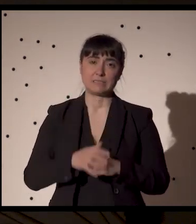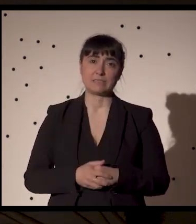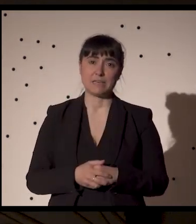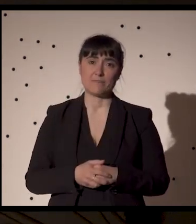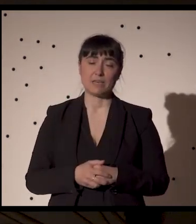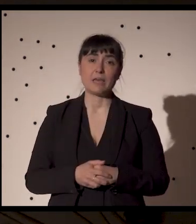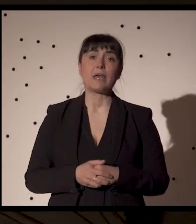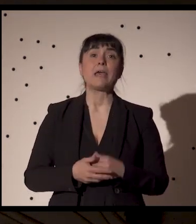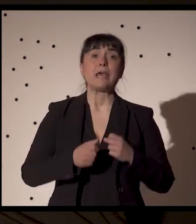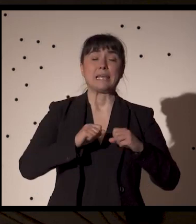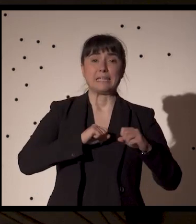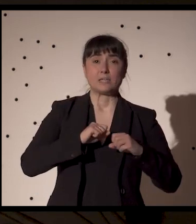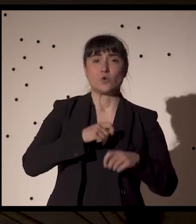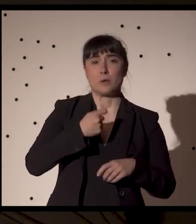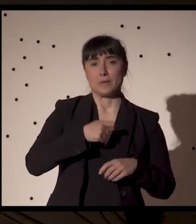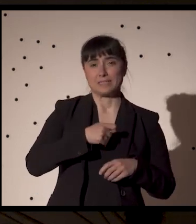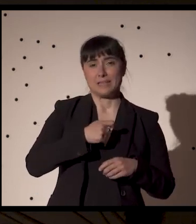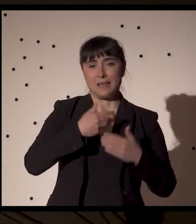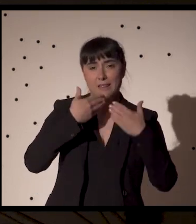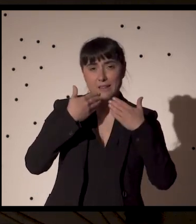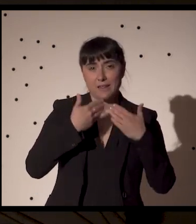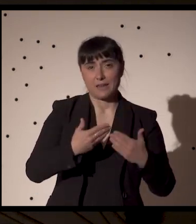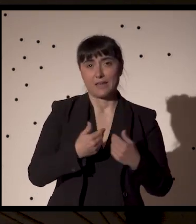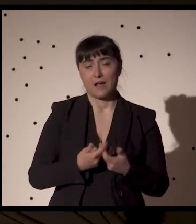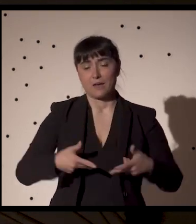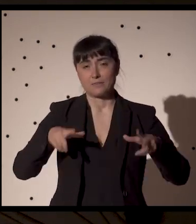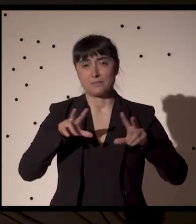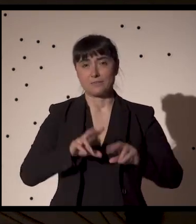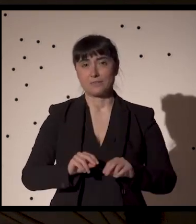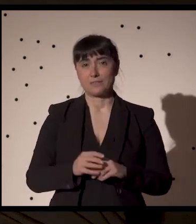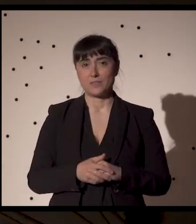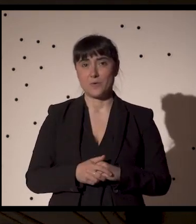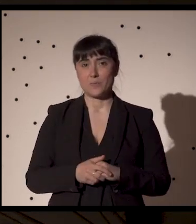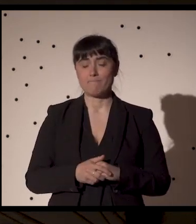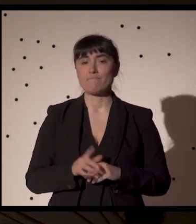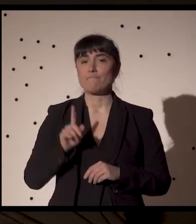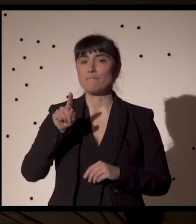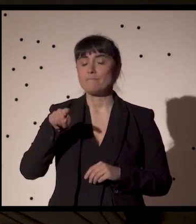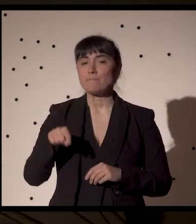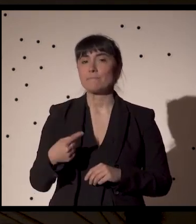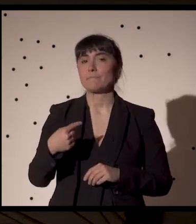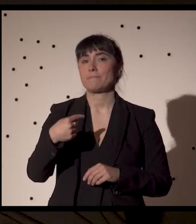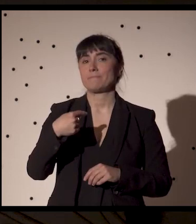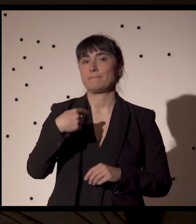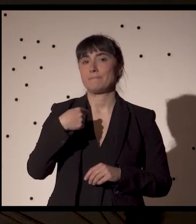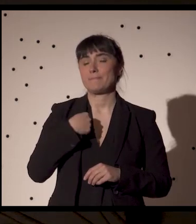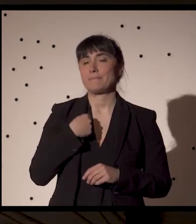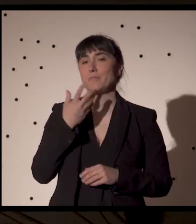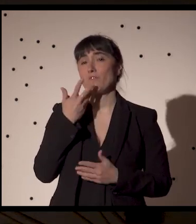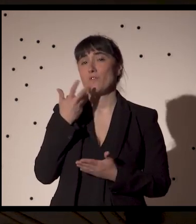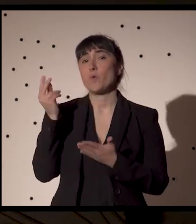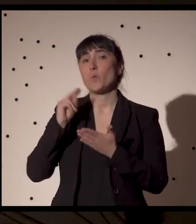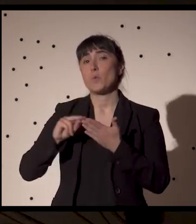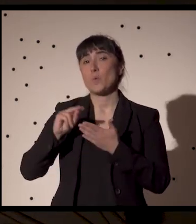precedente direttore Sergio Escobar E voglio anche salutare la realtà che fa capo alla scuola di